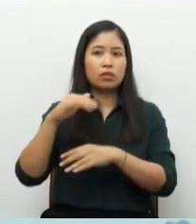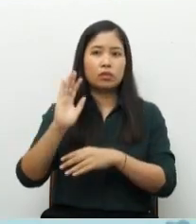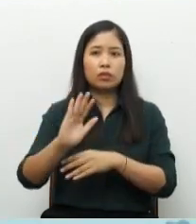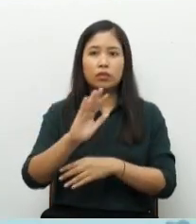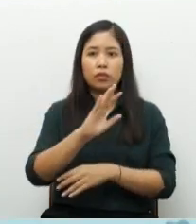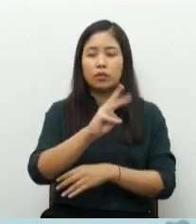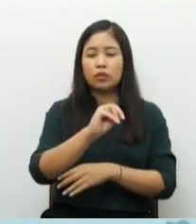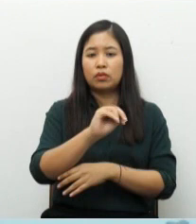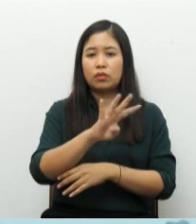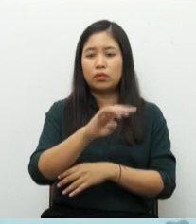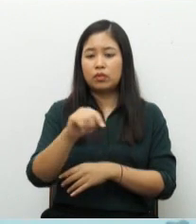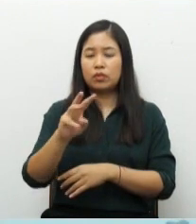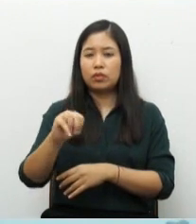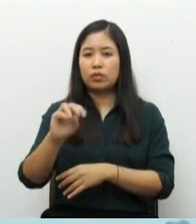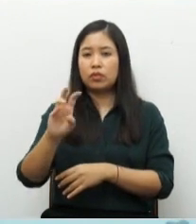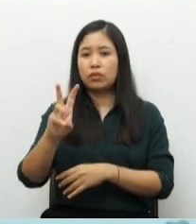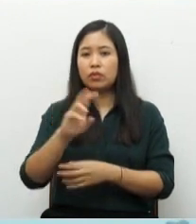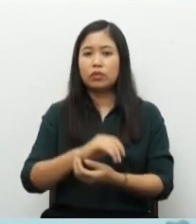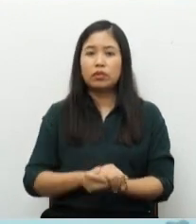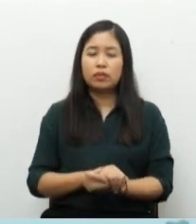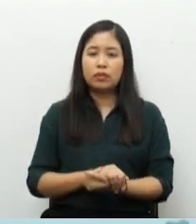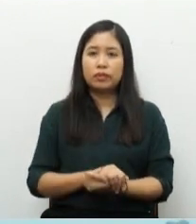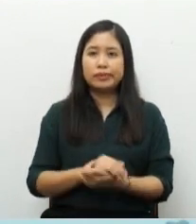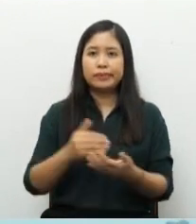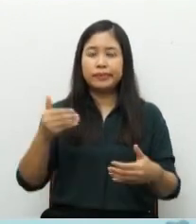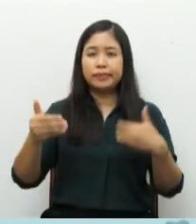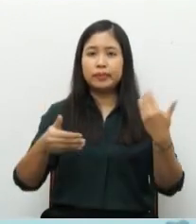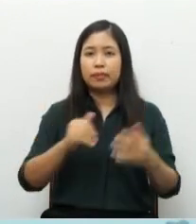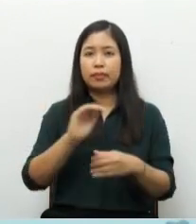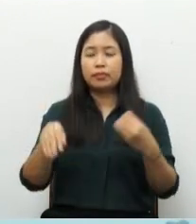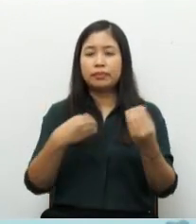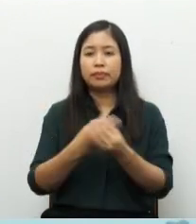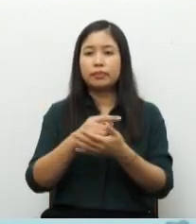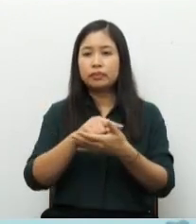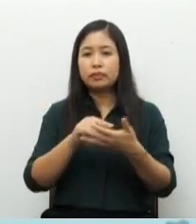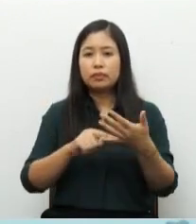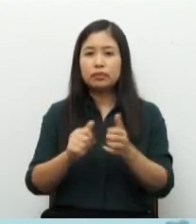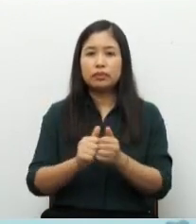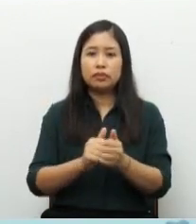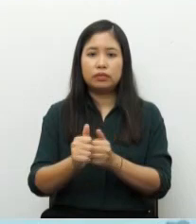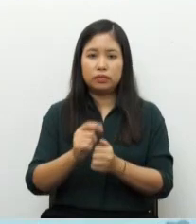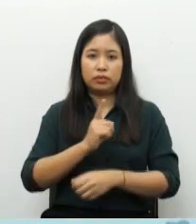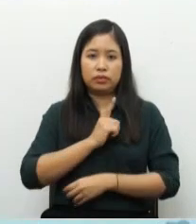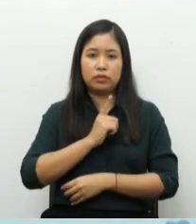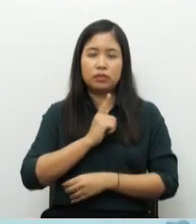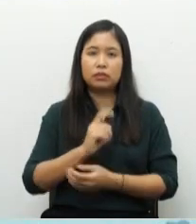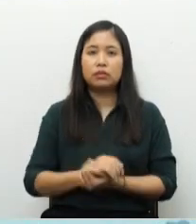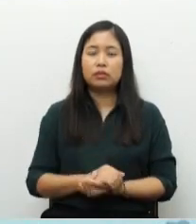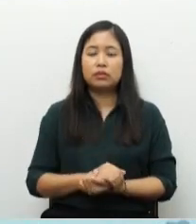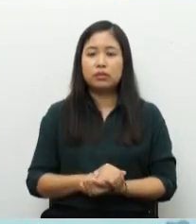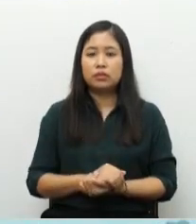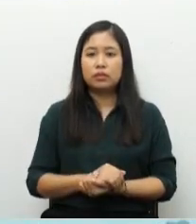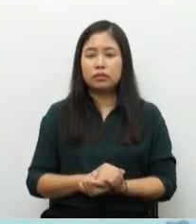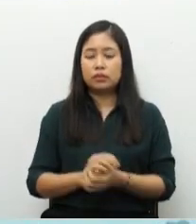ศึกษาปีที่4ถึง6ครับ ในทุกกิจกรรมทั้ง5กิจกรรมนะคะเป็นการแข่งขันประเภทบุคคลเดี่ยวค่ะซึ่งกิจกรรมการ